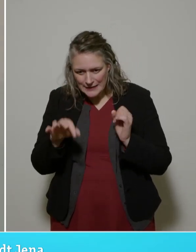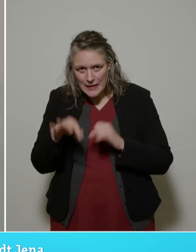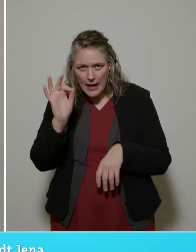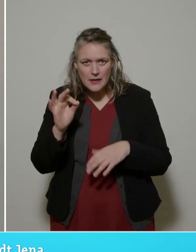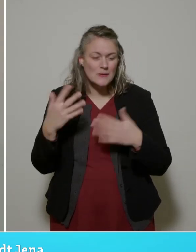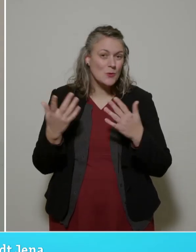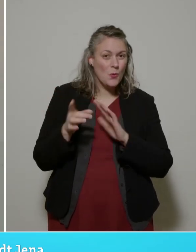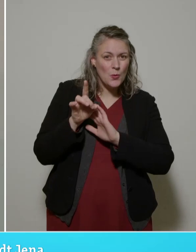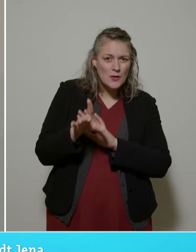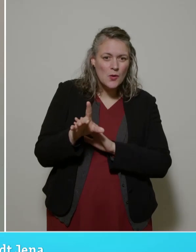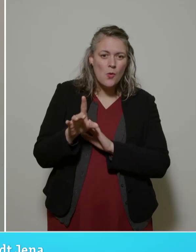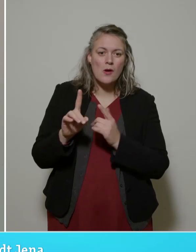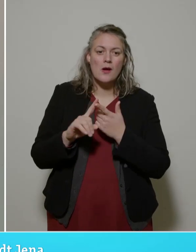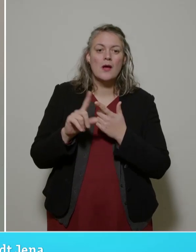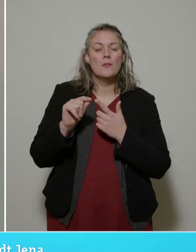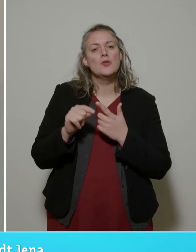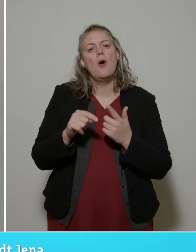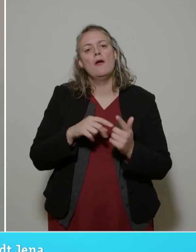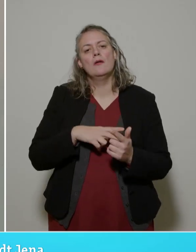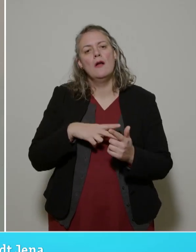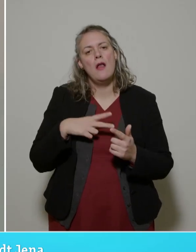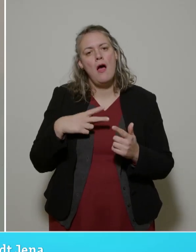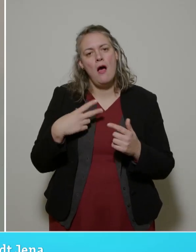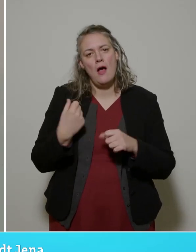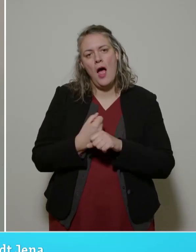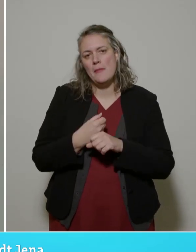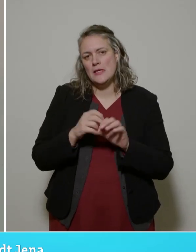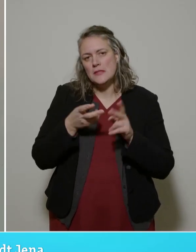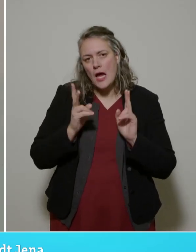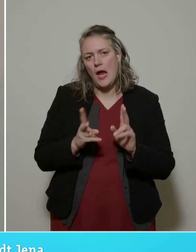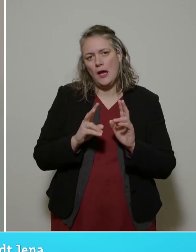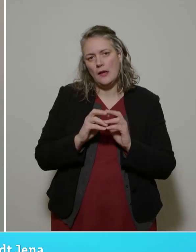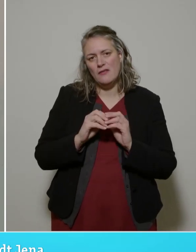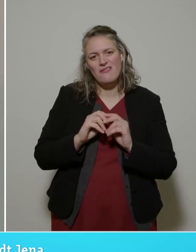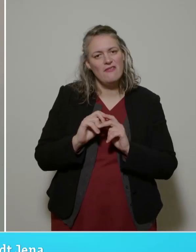Kündigung hat zur Folge, dass man in ein langwieriges